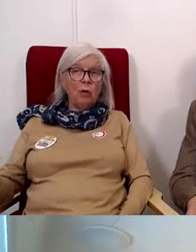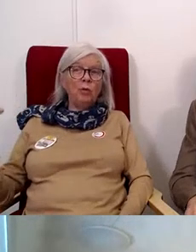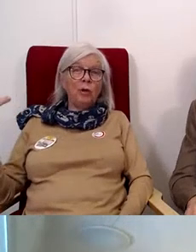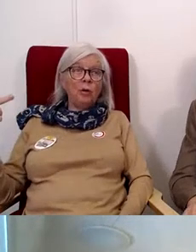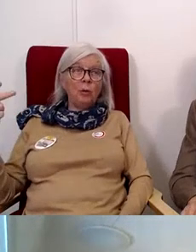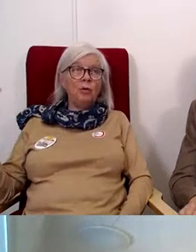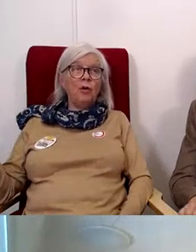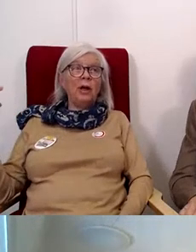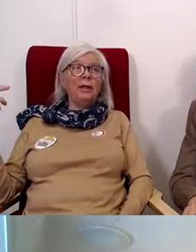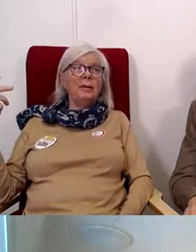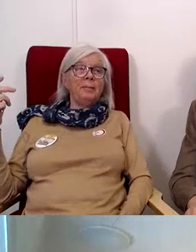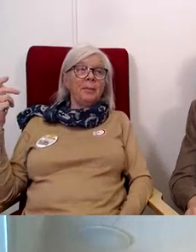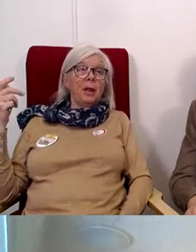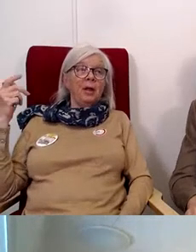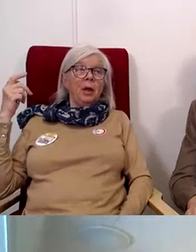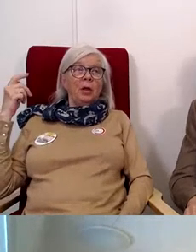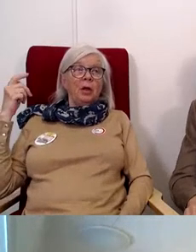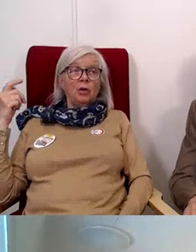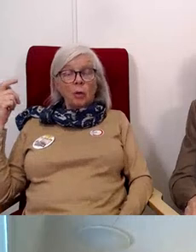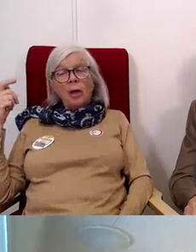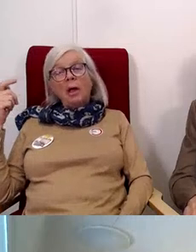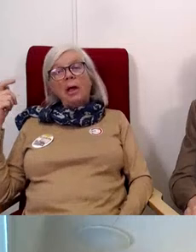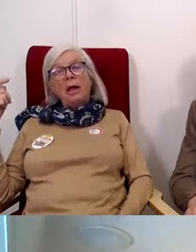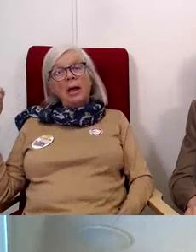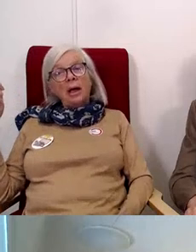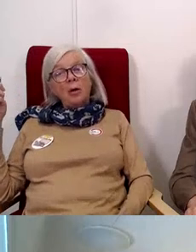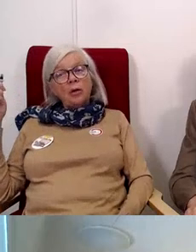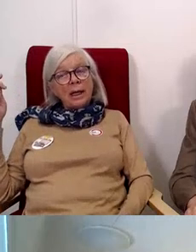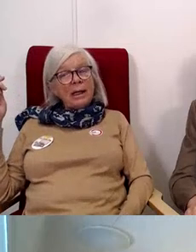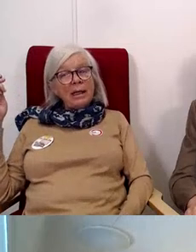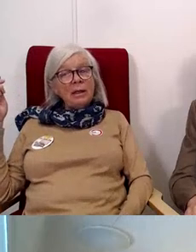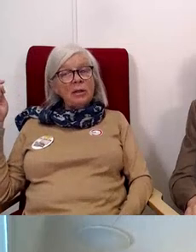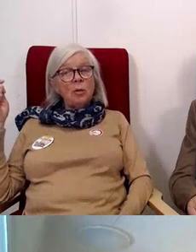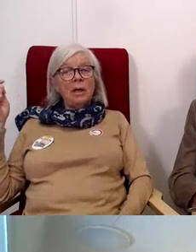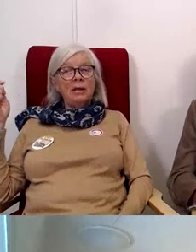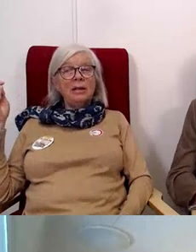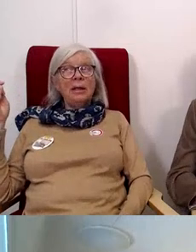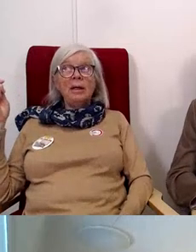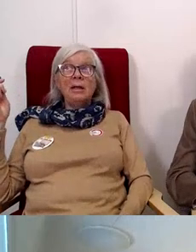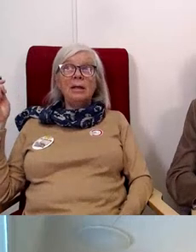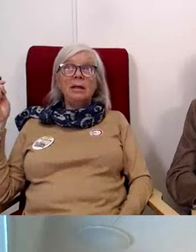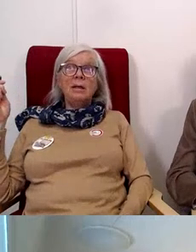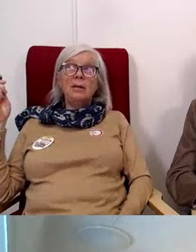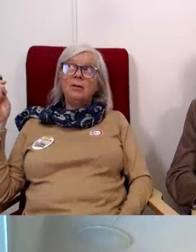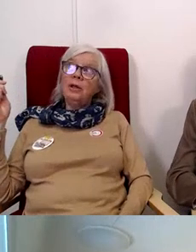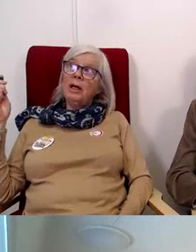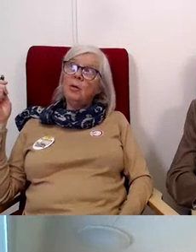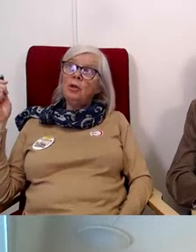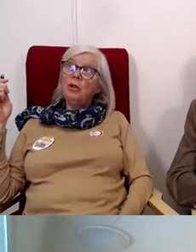finnas kuratorer och motsvarande. Så, och sen är det så att